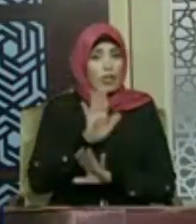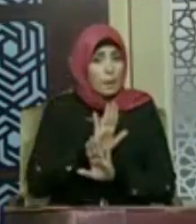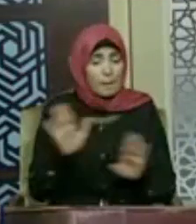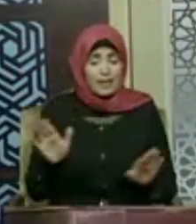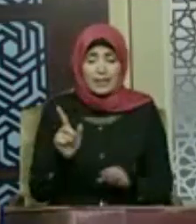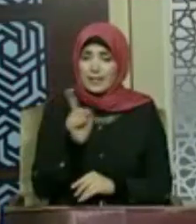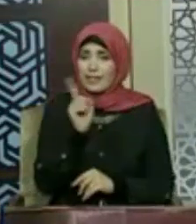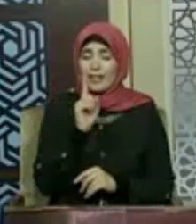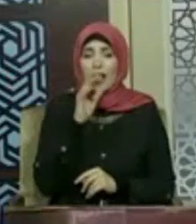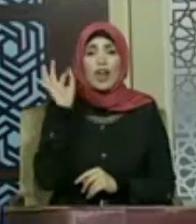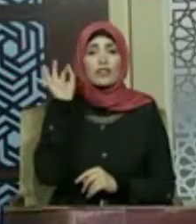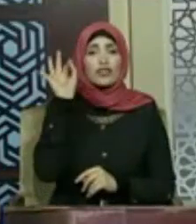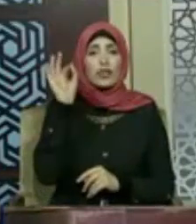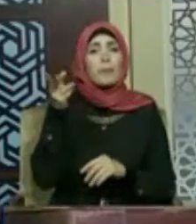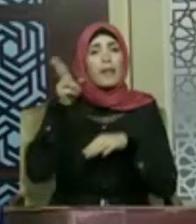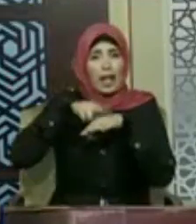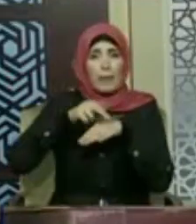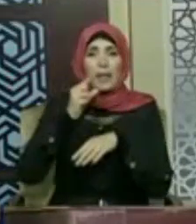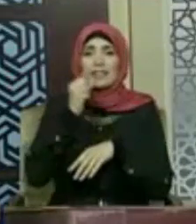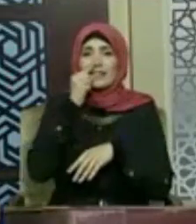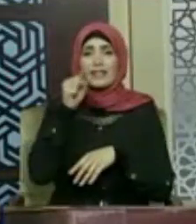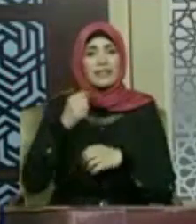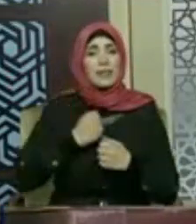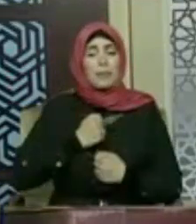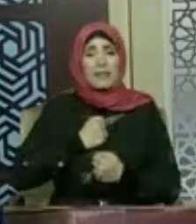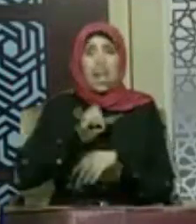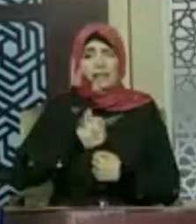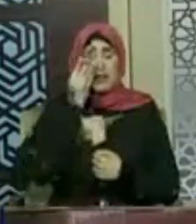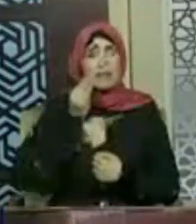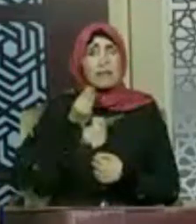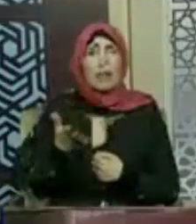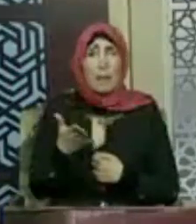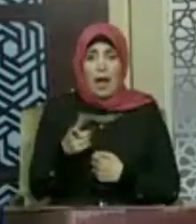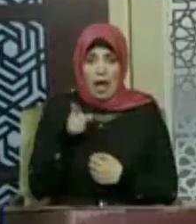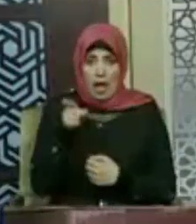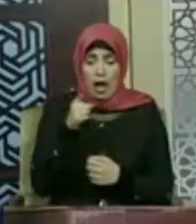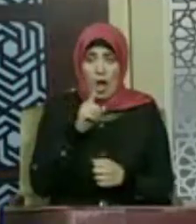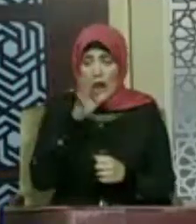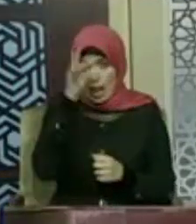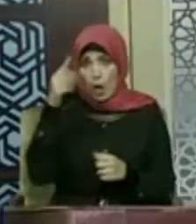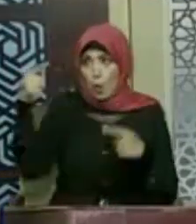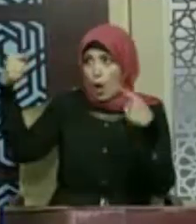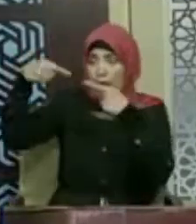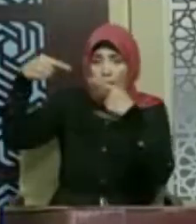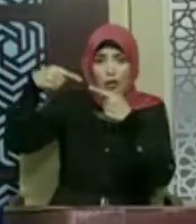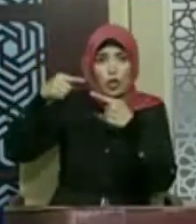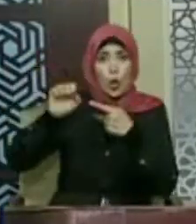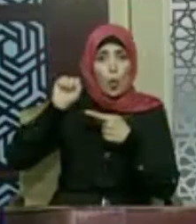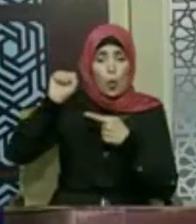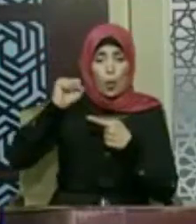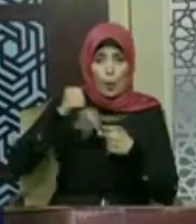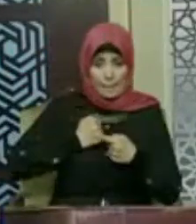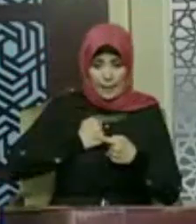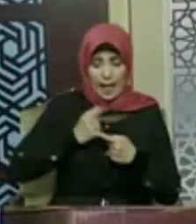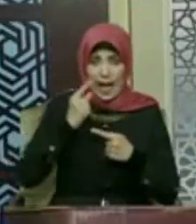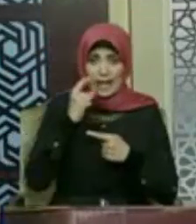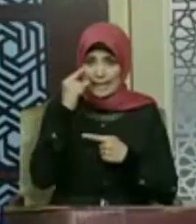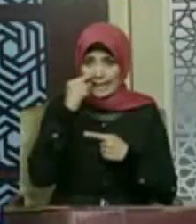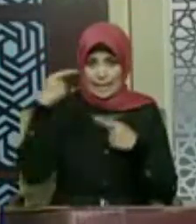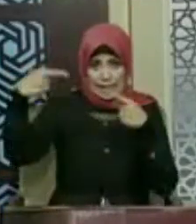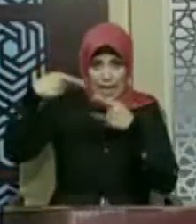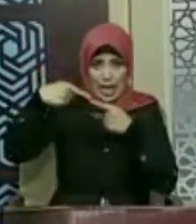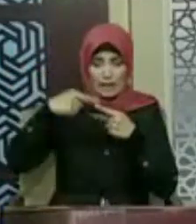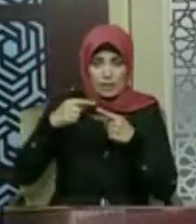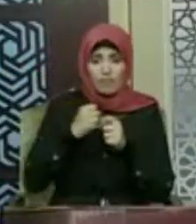لديننا السمح. ولو أن أعداء ديننا بذلوا كل ما في جعبتهم